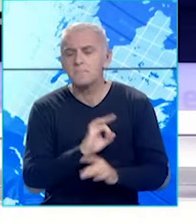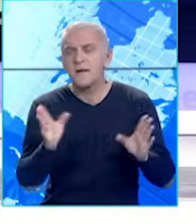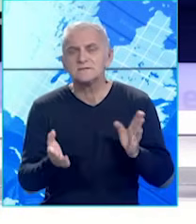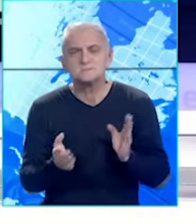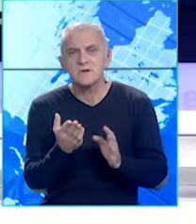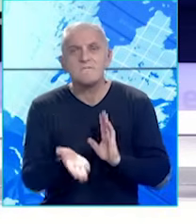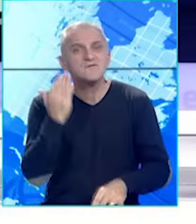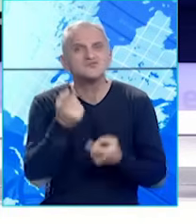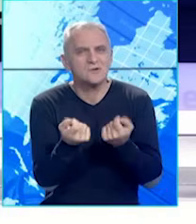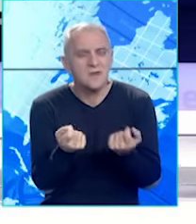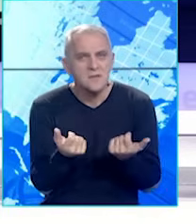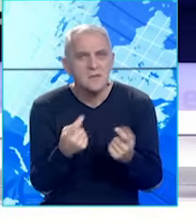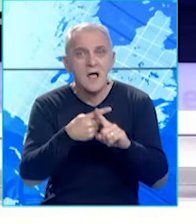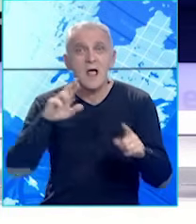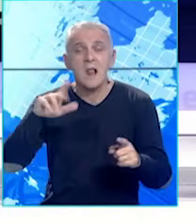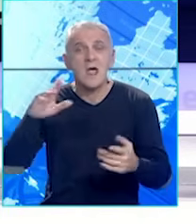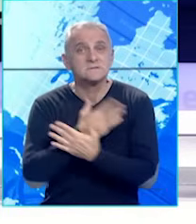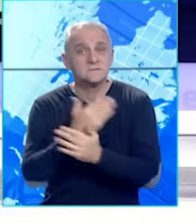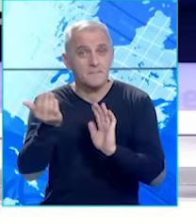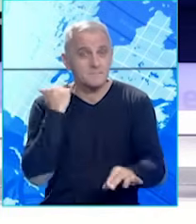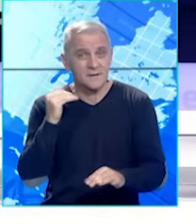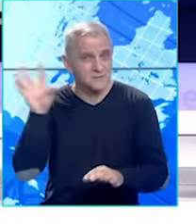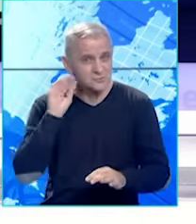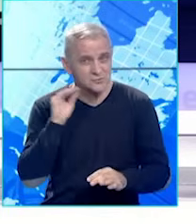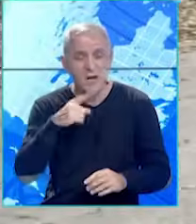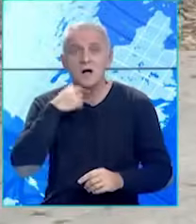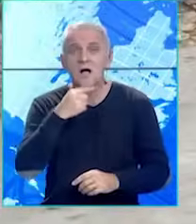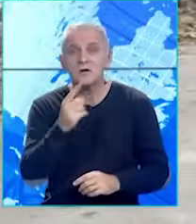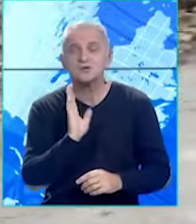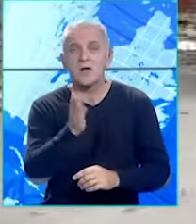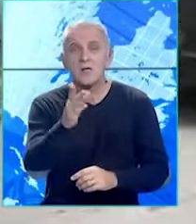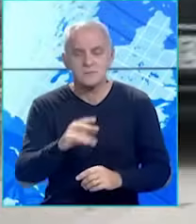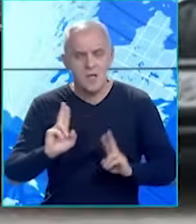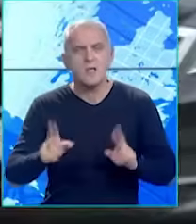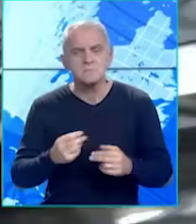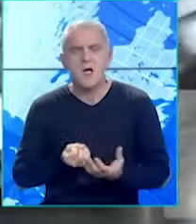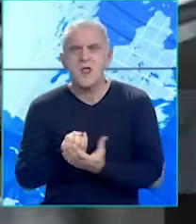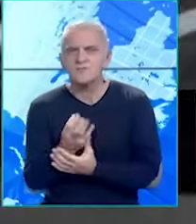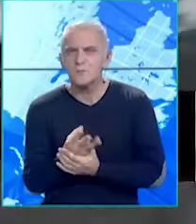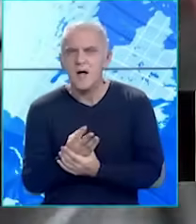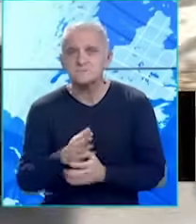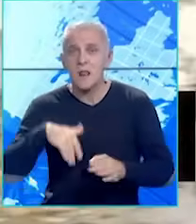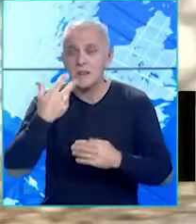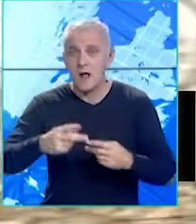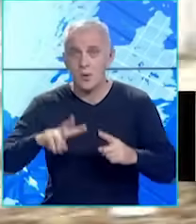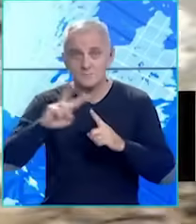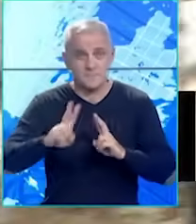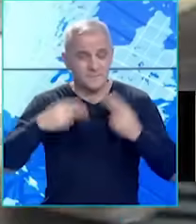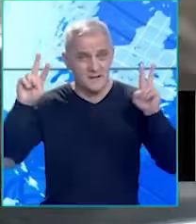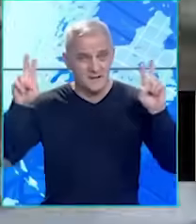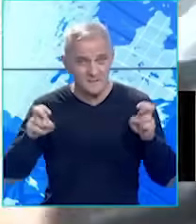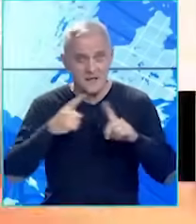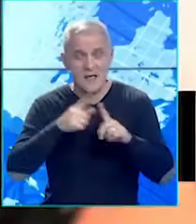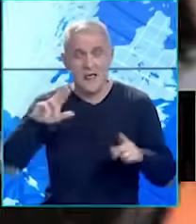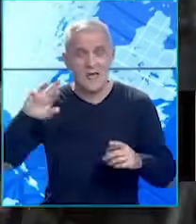bez više detalja. Helez je prije saslušanja medijima kazao kako ide naoružan informacijama. Nakon iznesenih medijskih